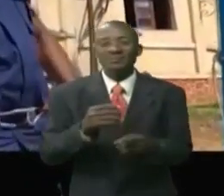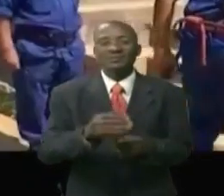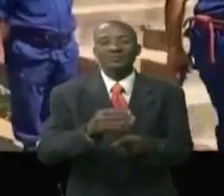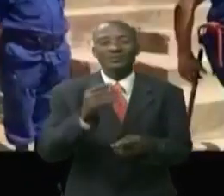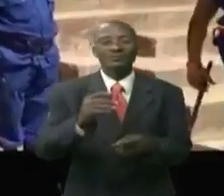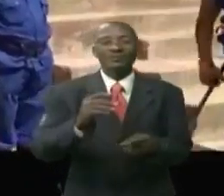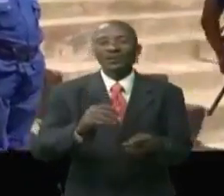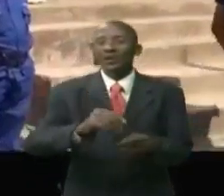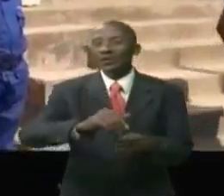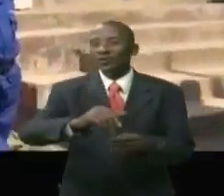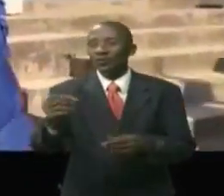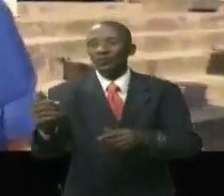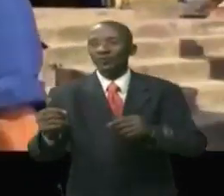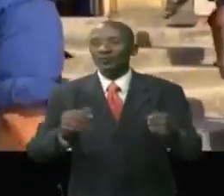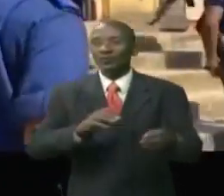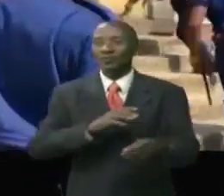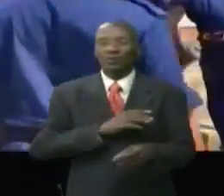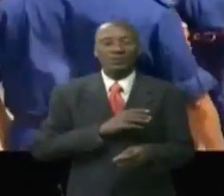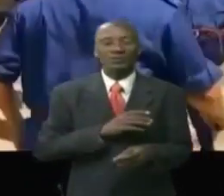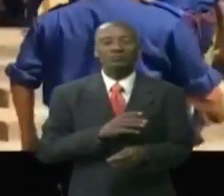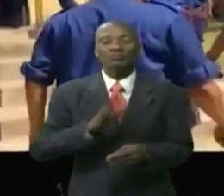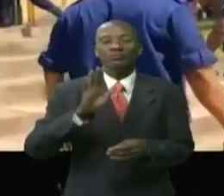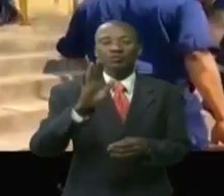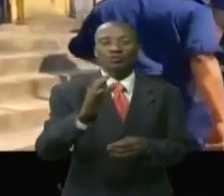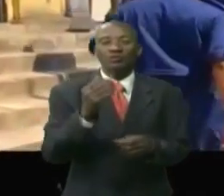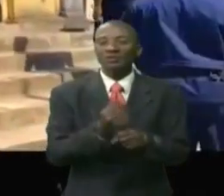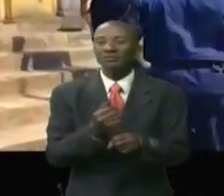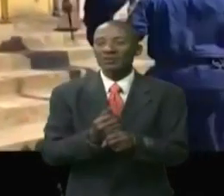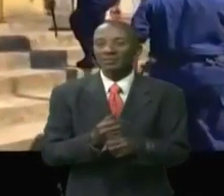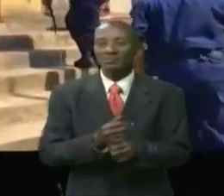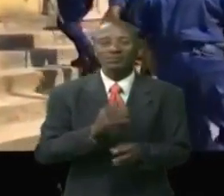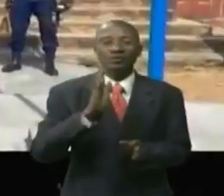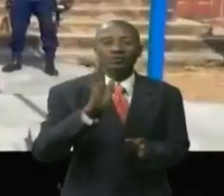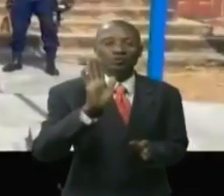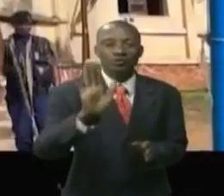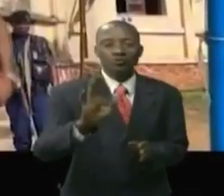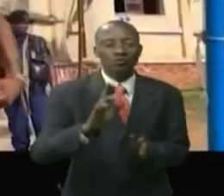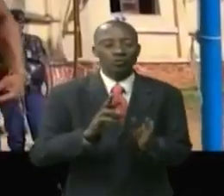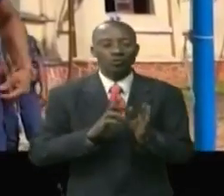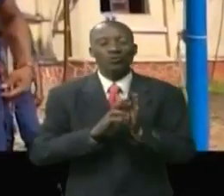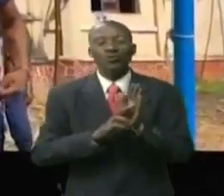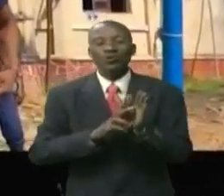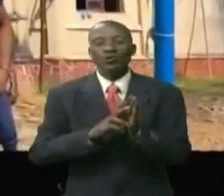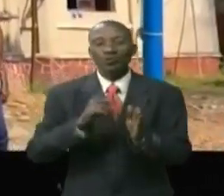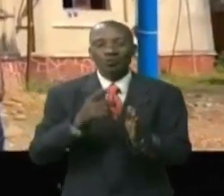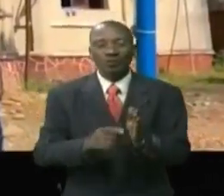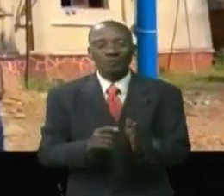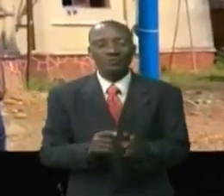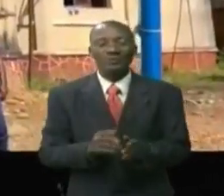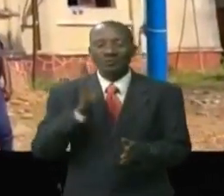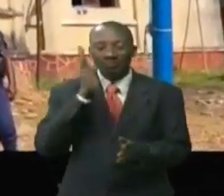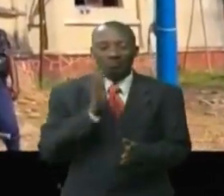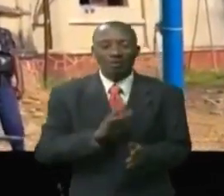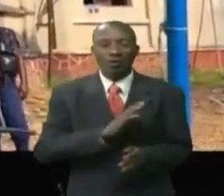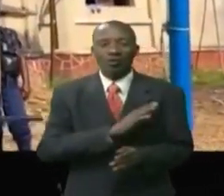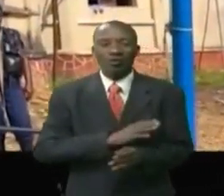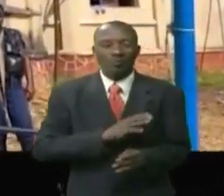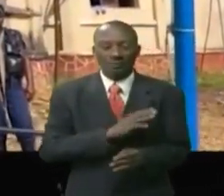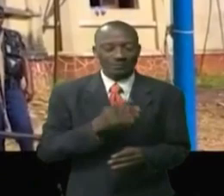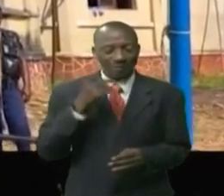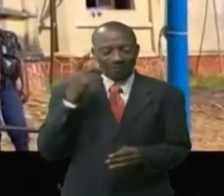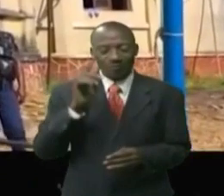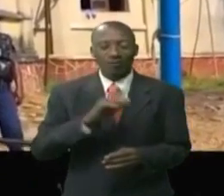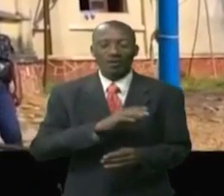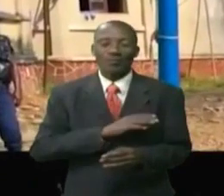application à ceux qui utilisent les armes pour inquiéter la paisible population la proportionnalité entre le délit et la